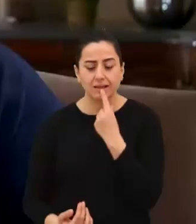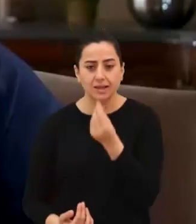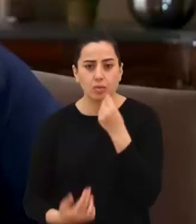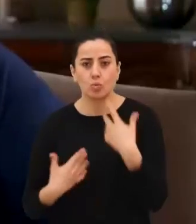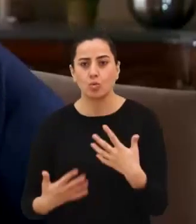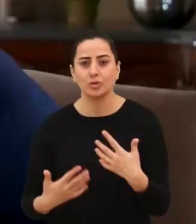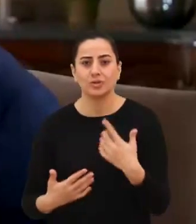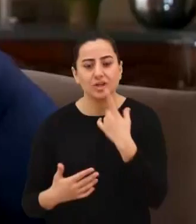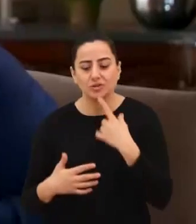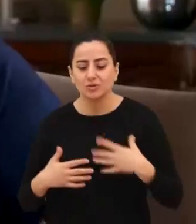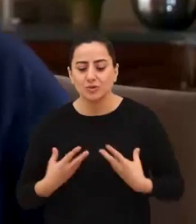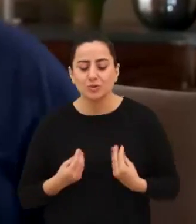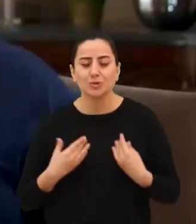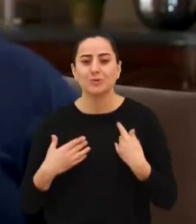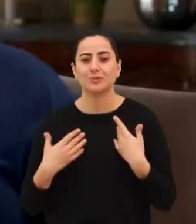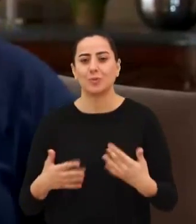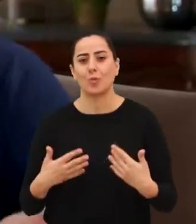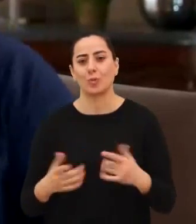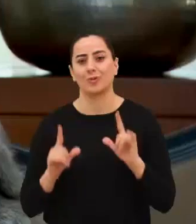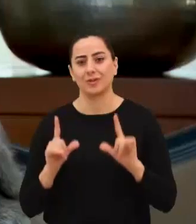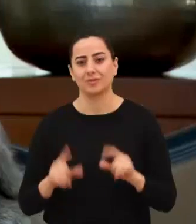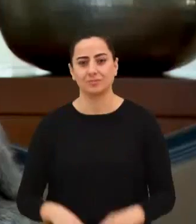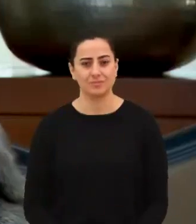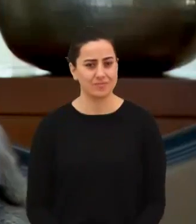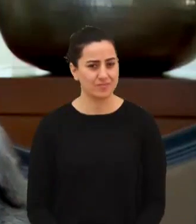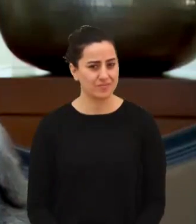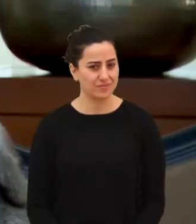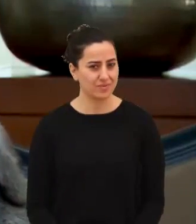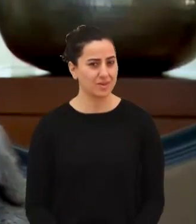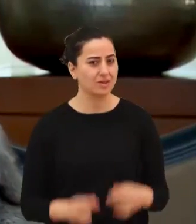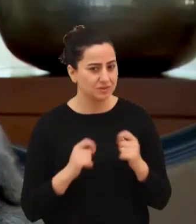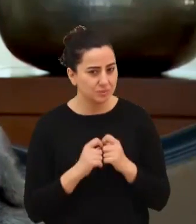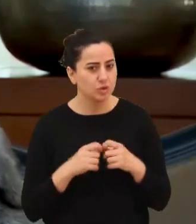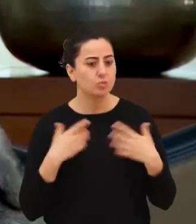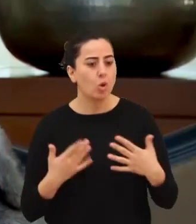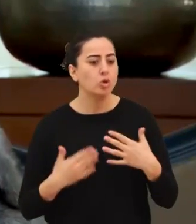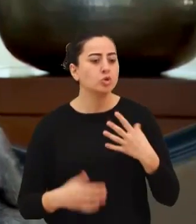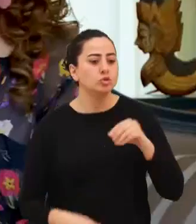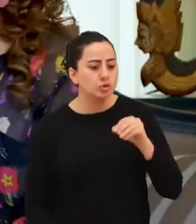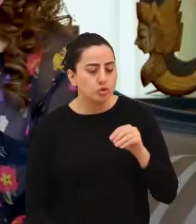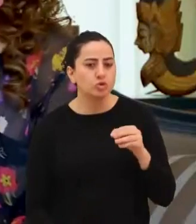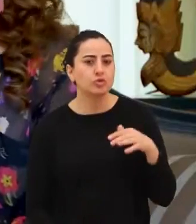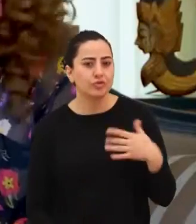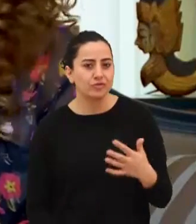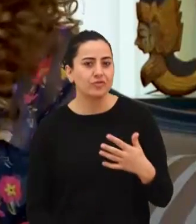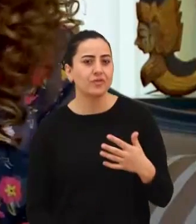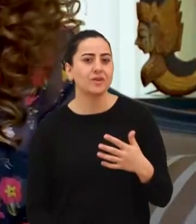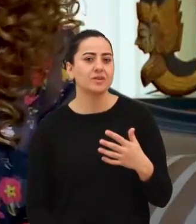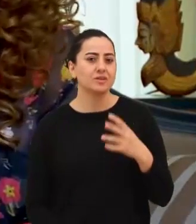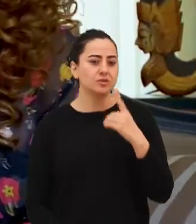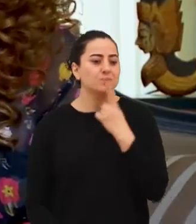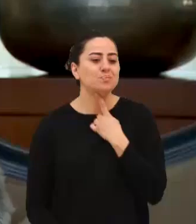yiyecek. Sonra da böyle tatlı tatlı bebeğini emzirecek. Badire Hanımcığım. bol bol tuzlu şeyler yiyecek. Arkasından tabii su